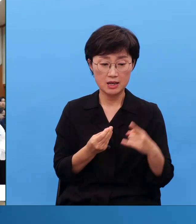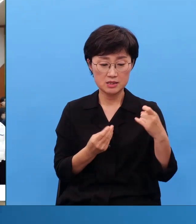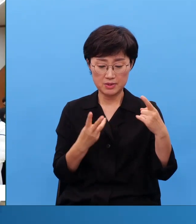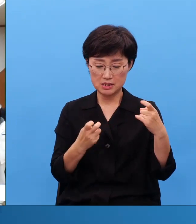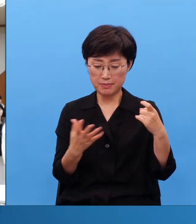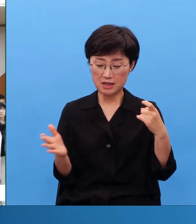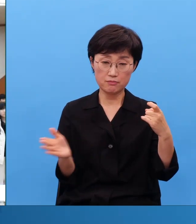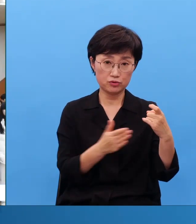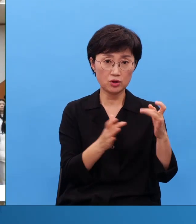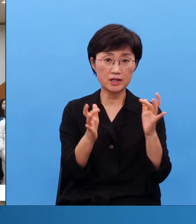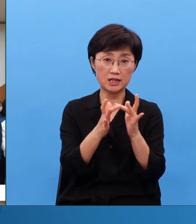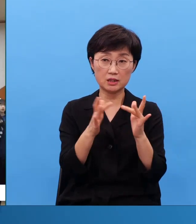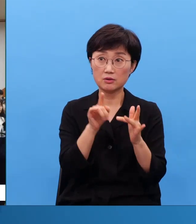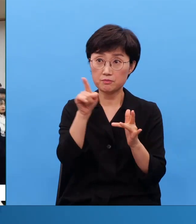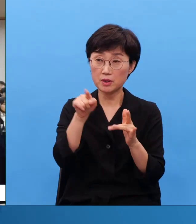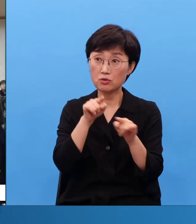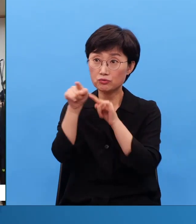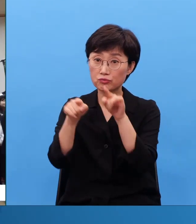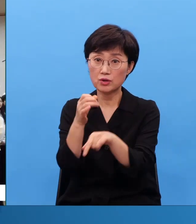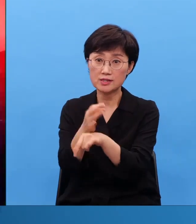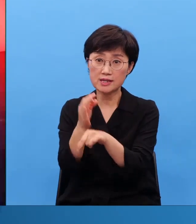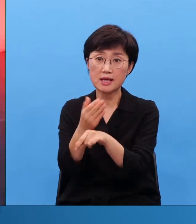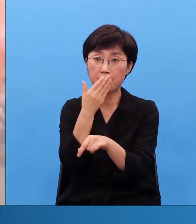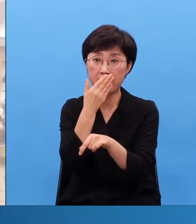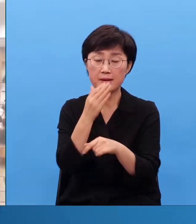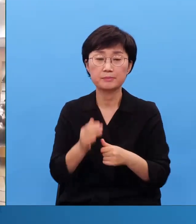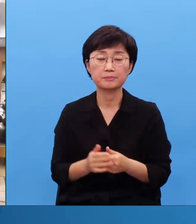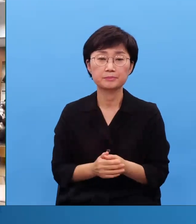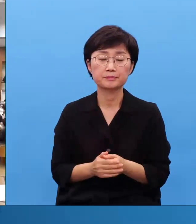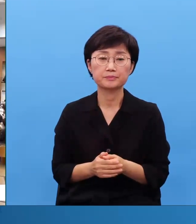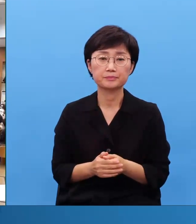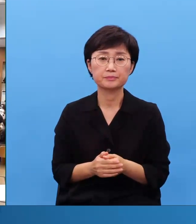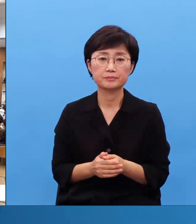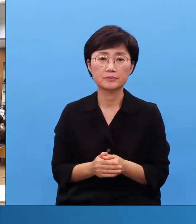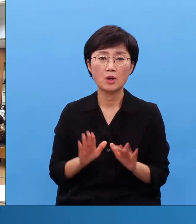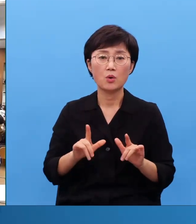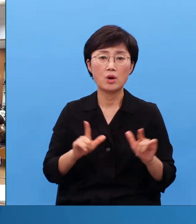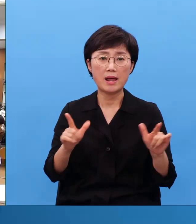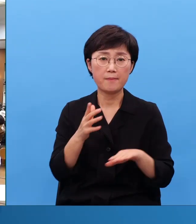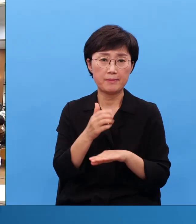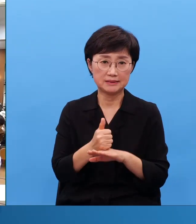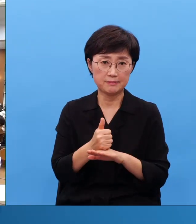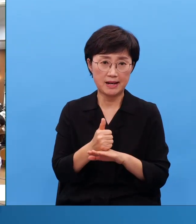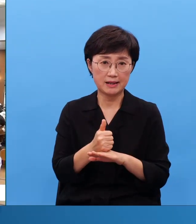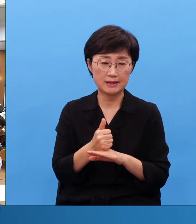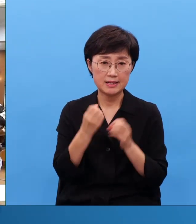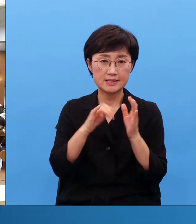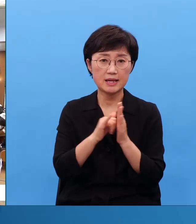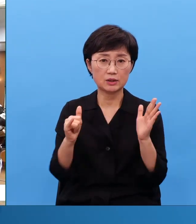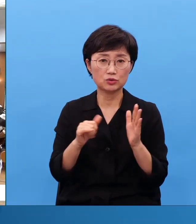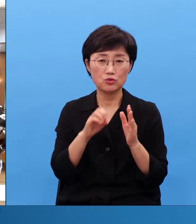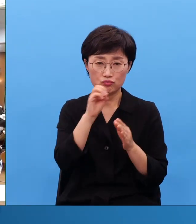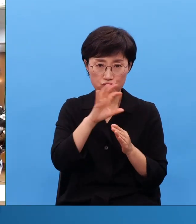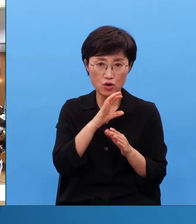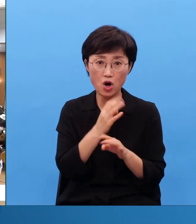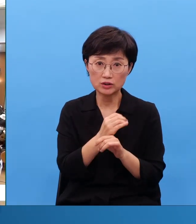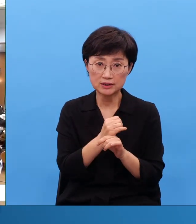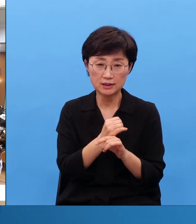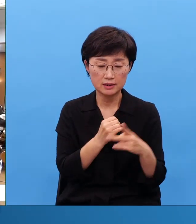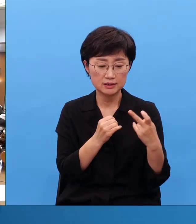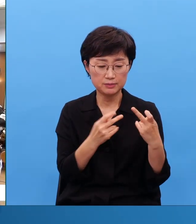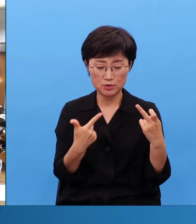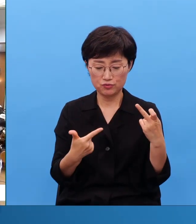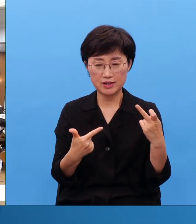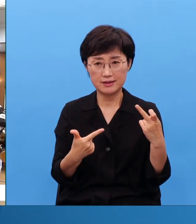28일부터 위아.kr에서 판매합니다. 올해 마지막 237 새가족 현장 사역자 훈련이 오는 12월